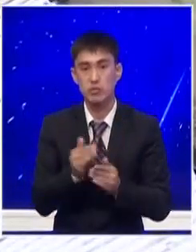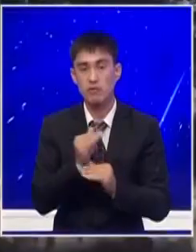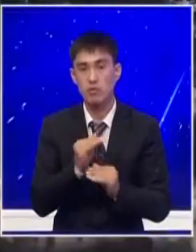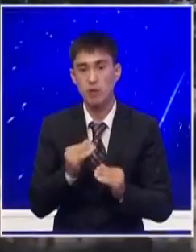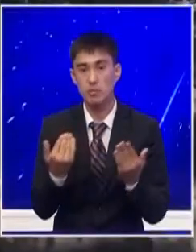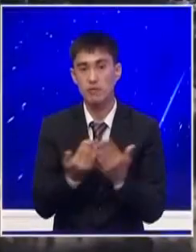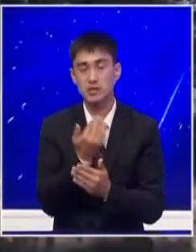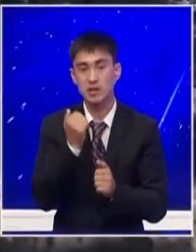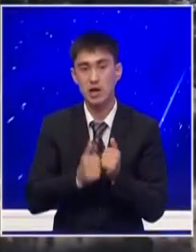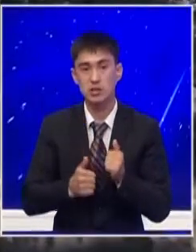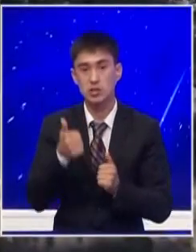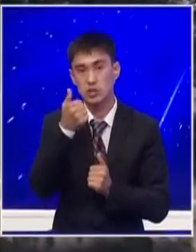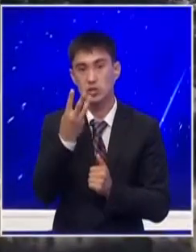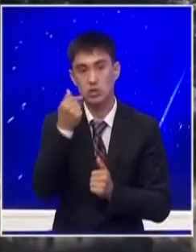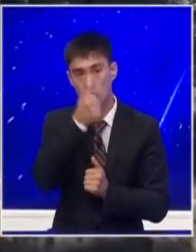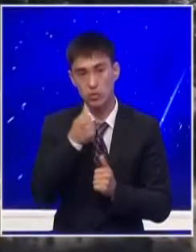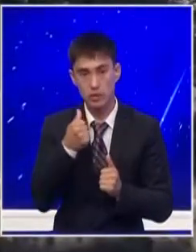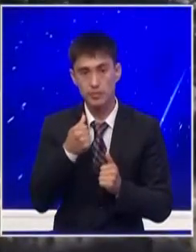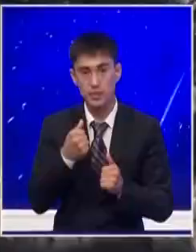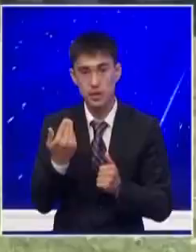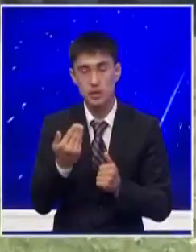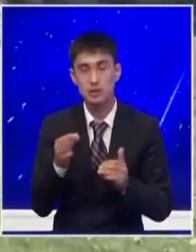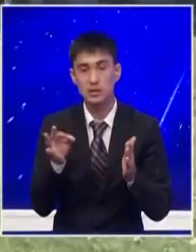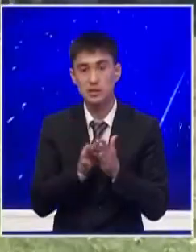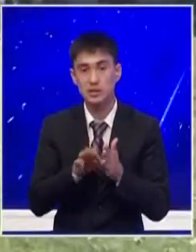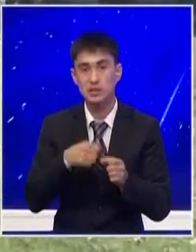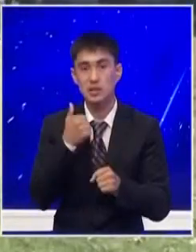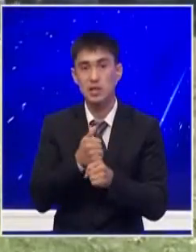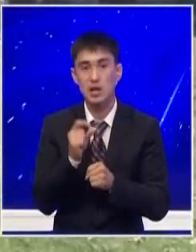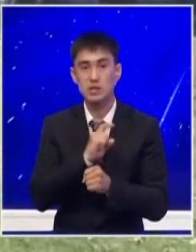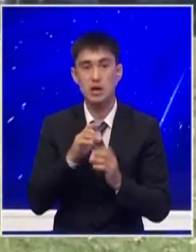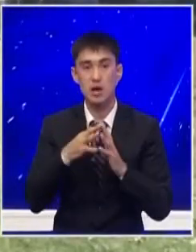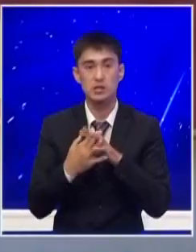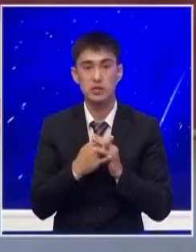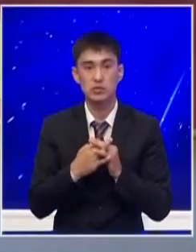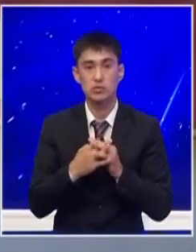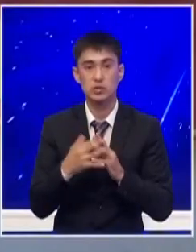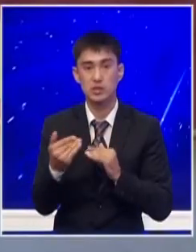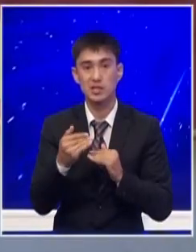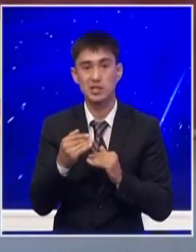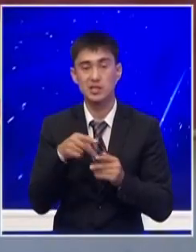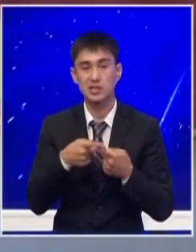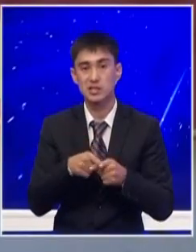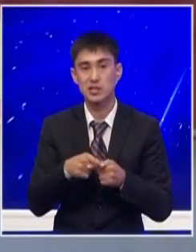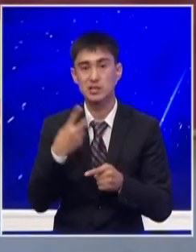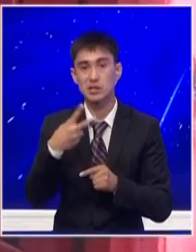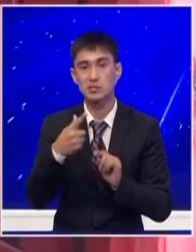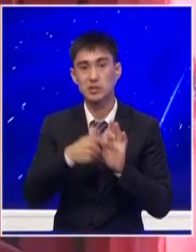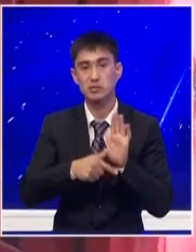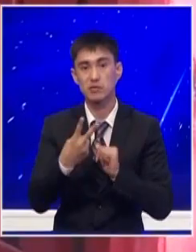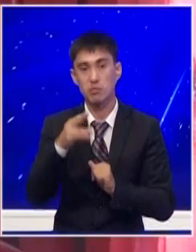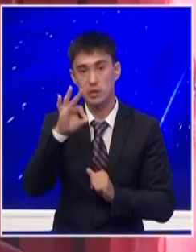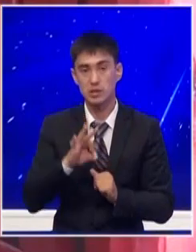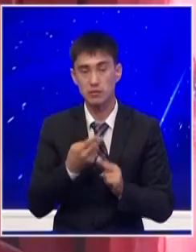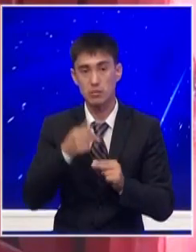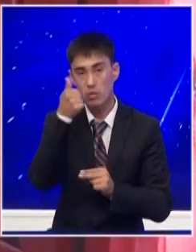форма обновляется каждые 3 года. Оснащенность лесохозяйственных учреждений техническая база составляет 72%. В этом